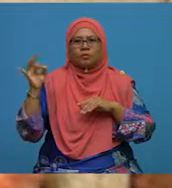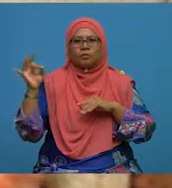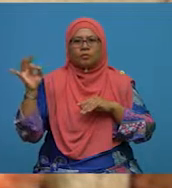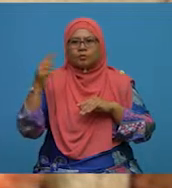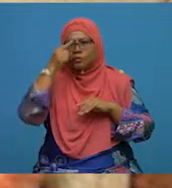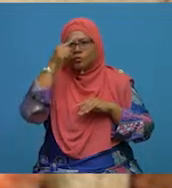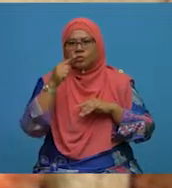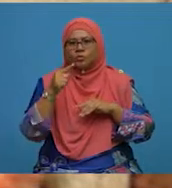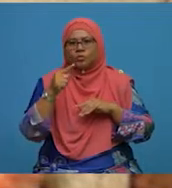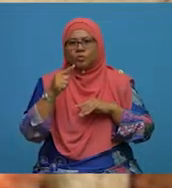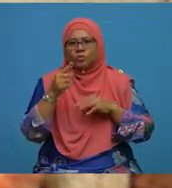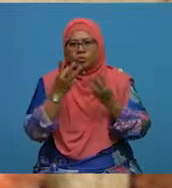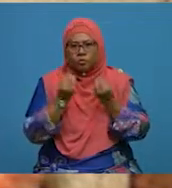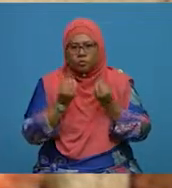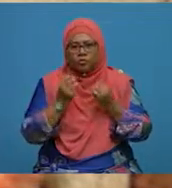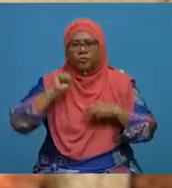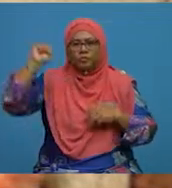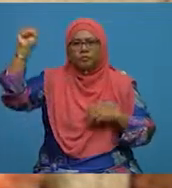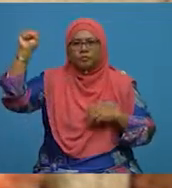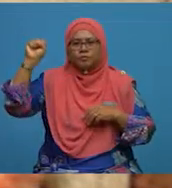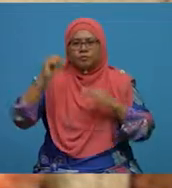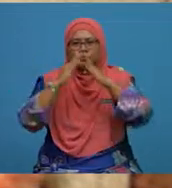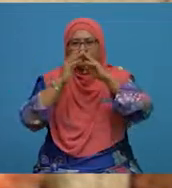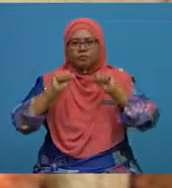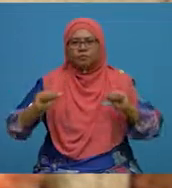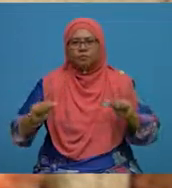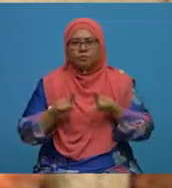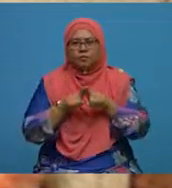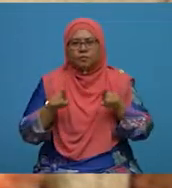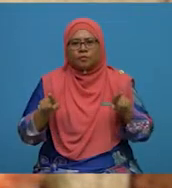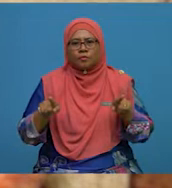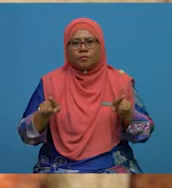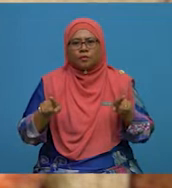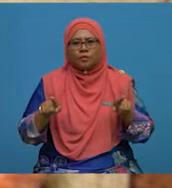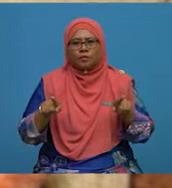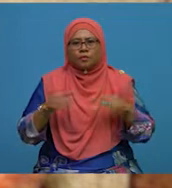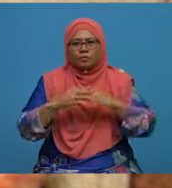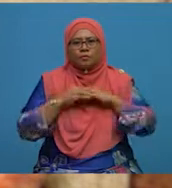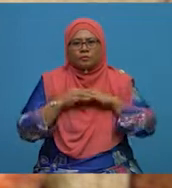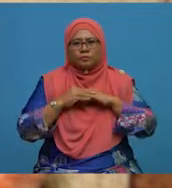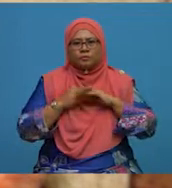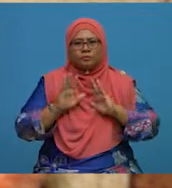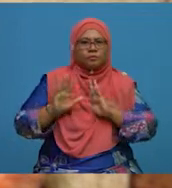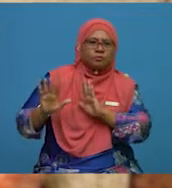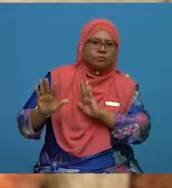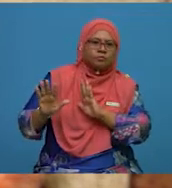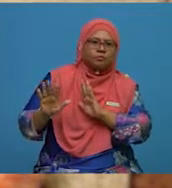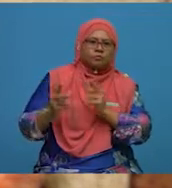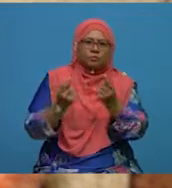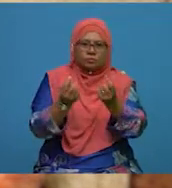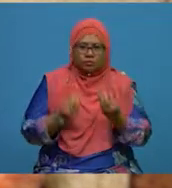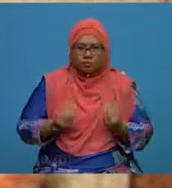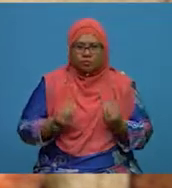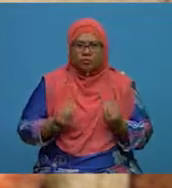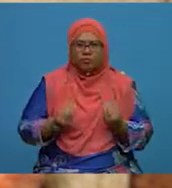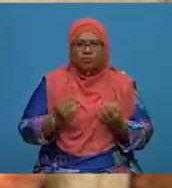1918 untuk menuntut kemerdekaan Mesir, tetapi British telah menolak